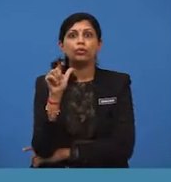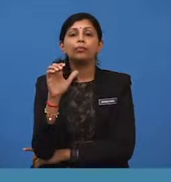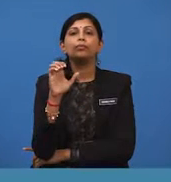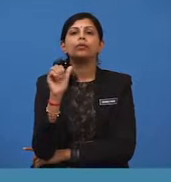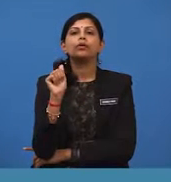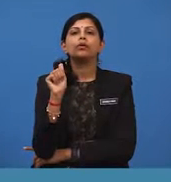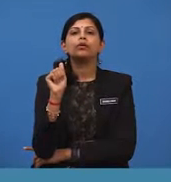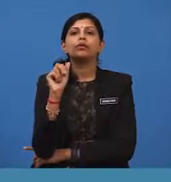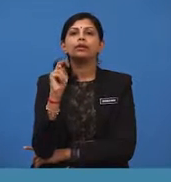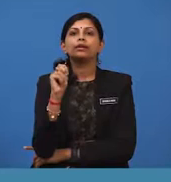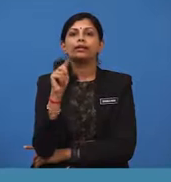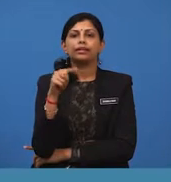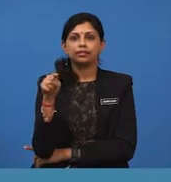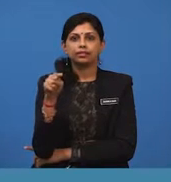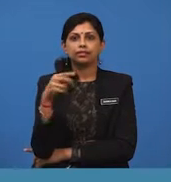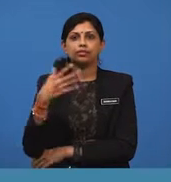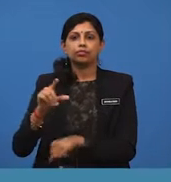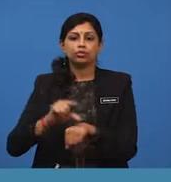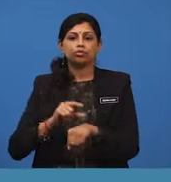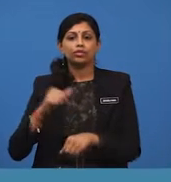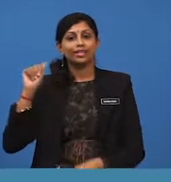genggaman tangan kanan.